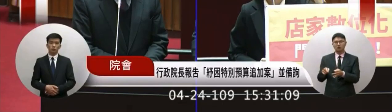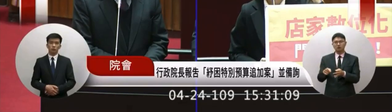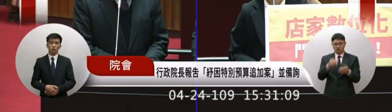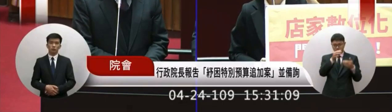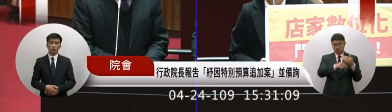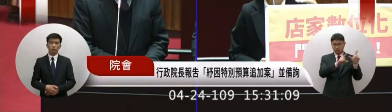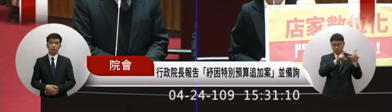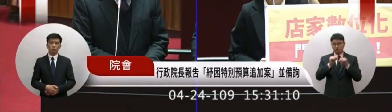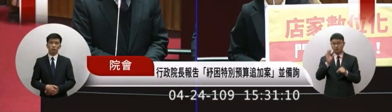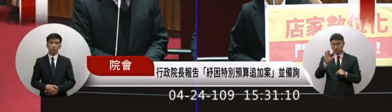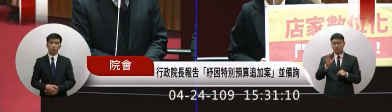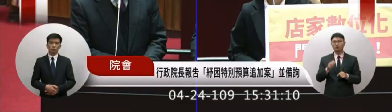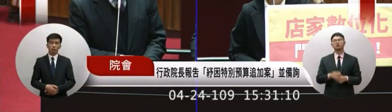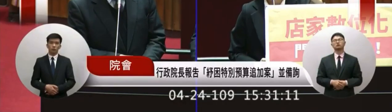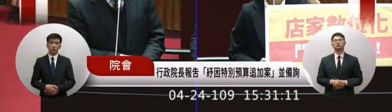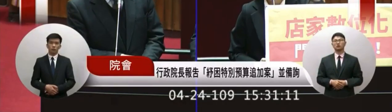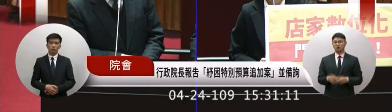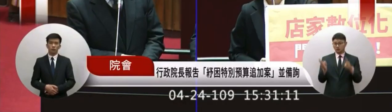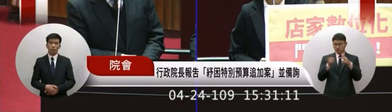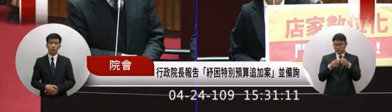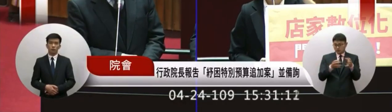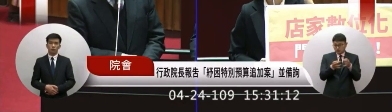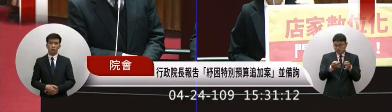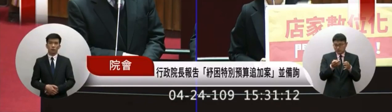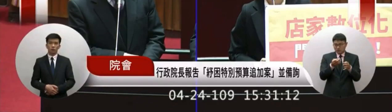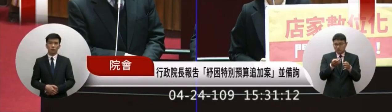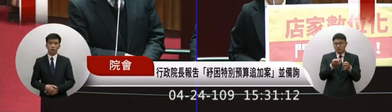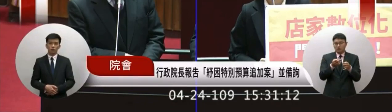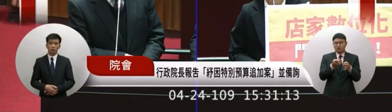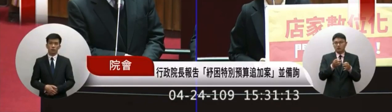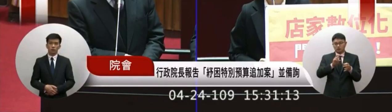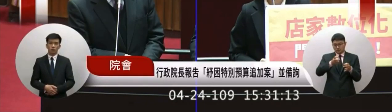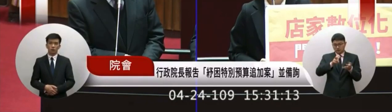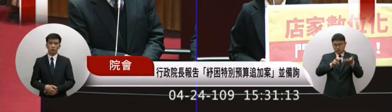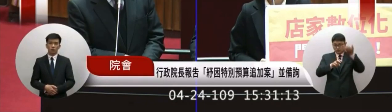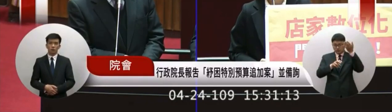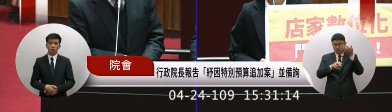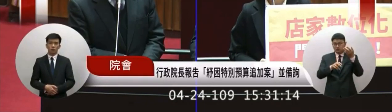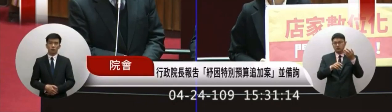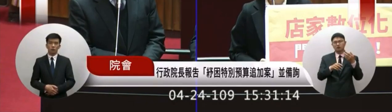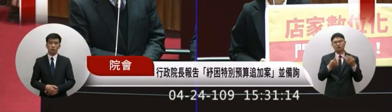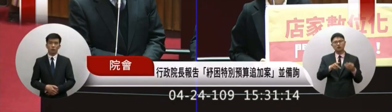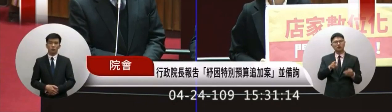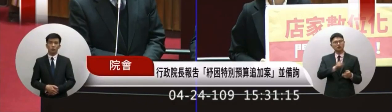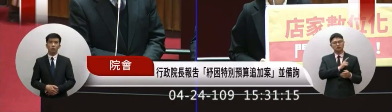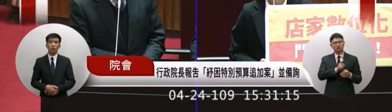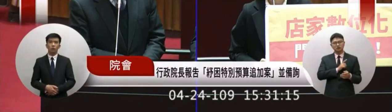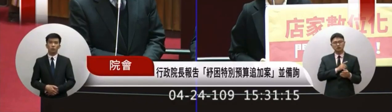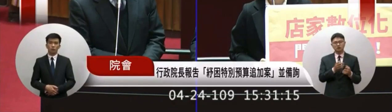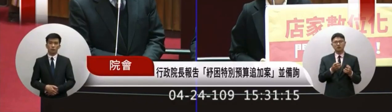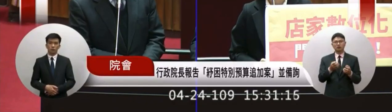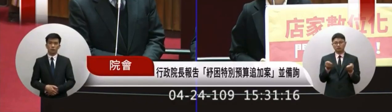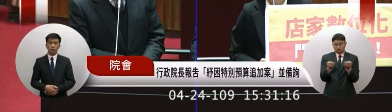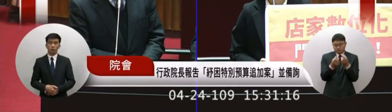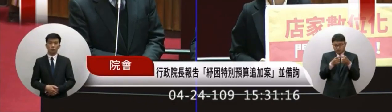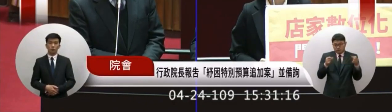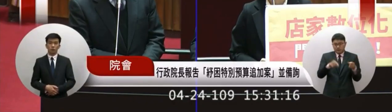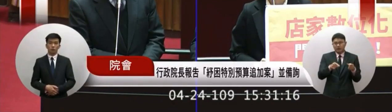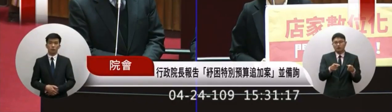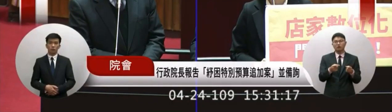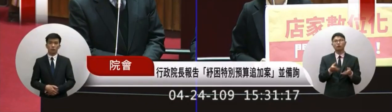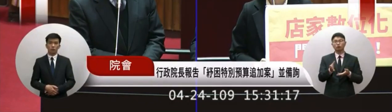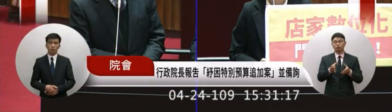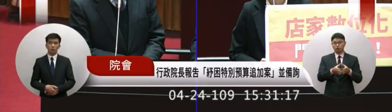但是还有一部分是在小规模以上，但是不含在小规模以内，但是却现在免用统一发票的部分，它会因